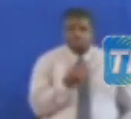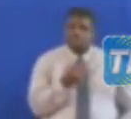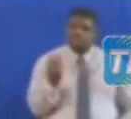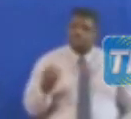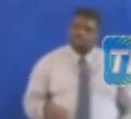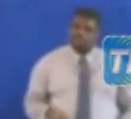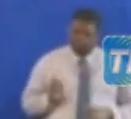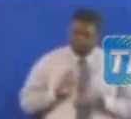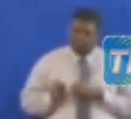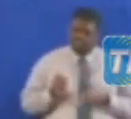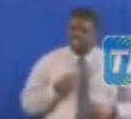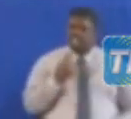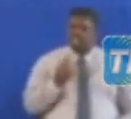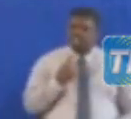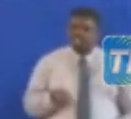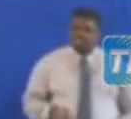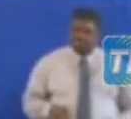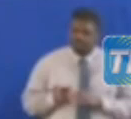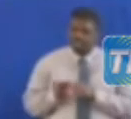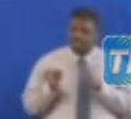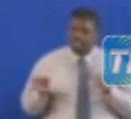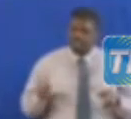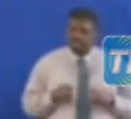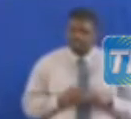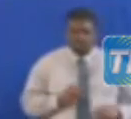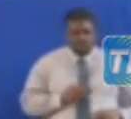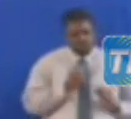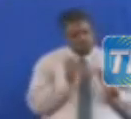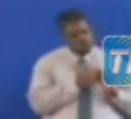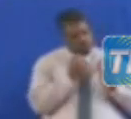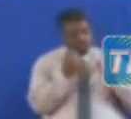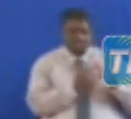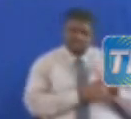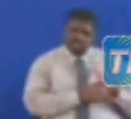2023-2024, ofisi ya Rais Temisemi imetengewa shilingi bilioni